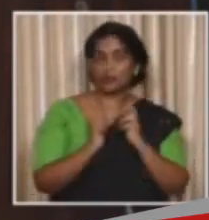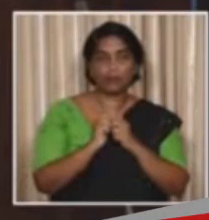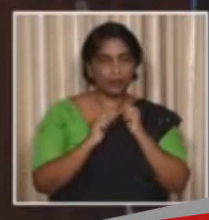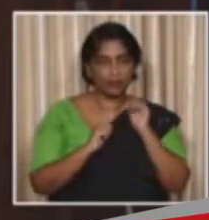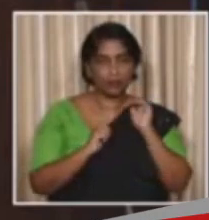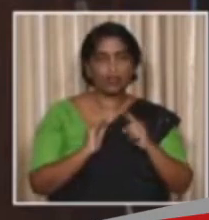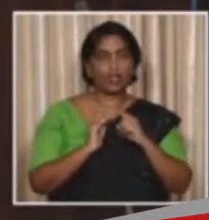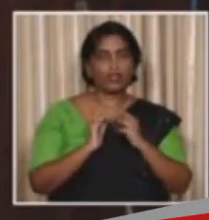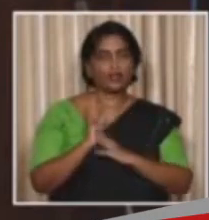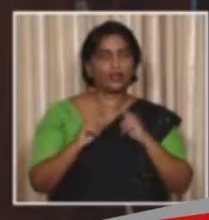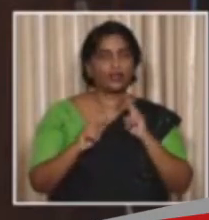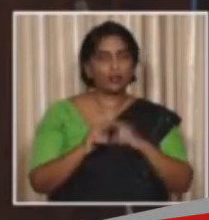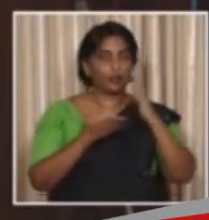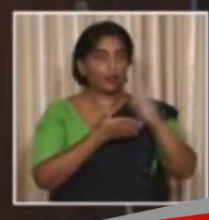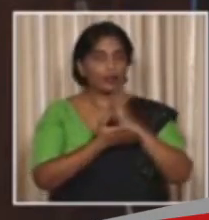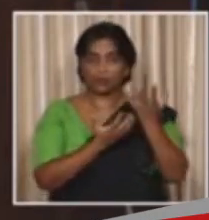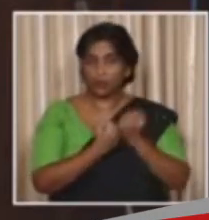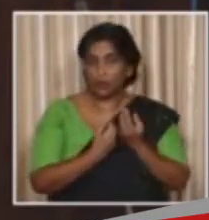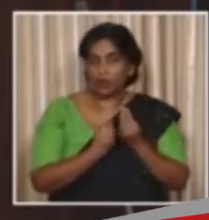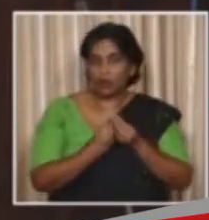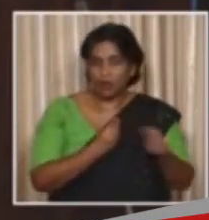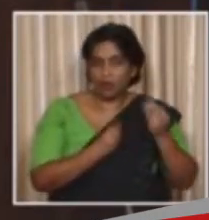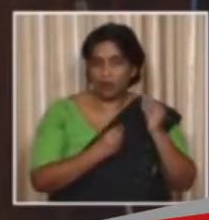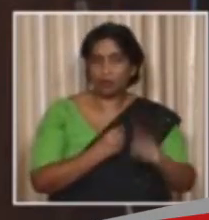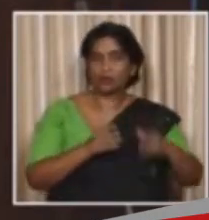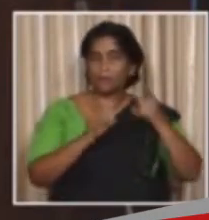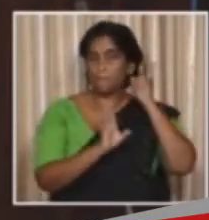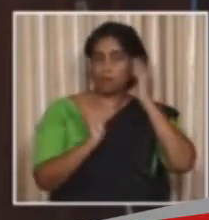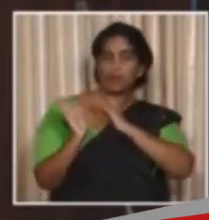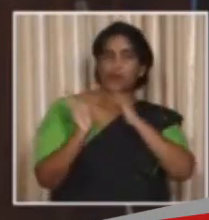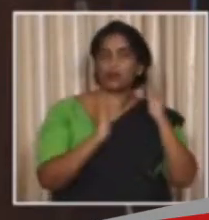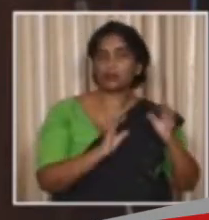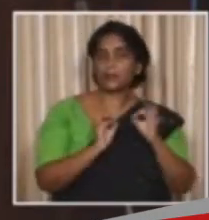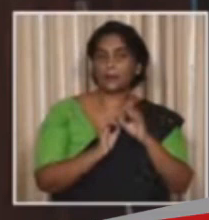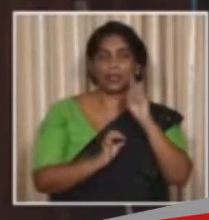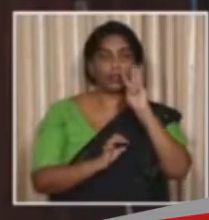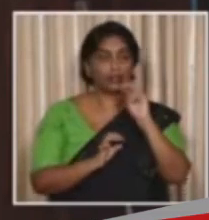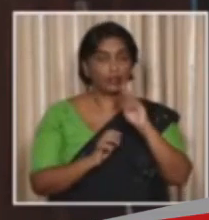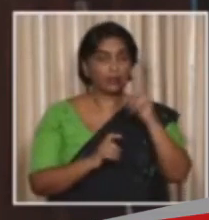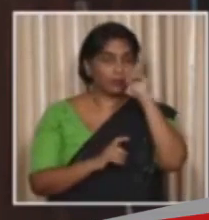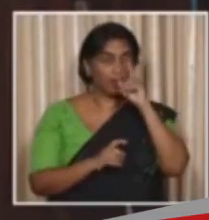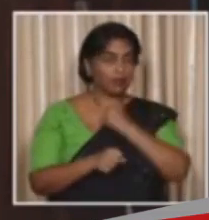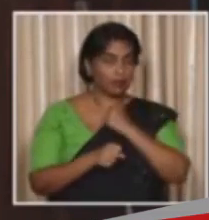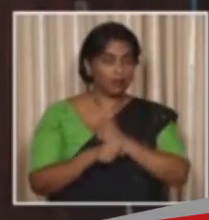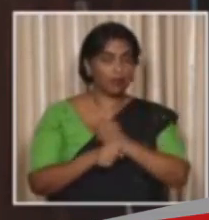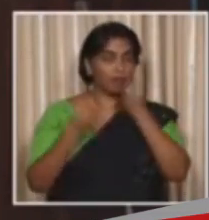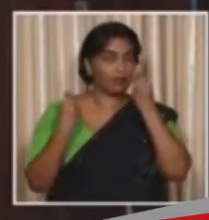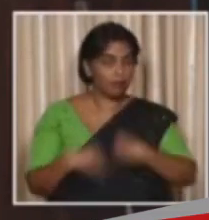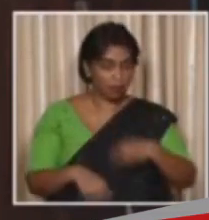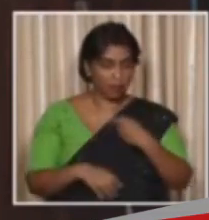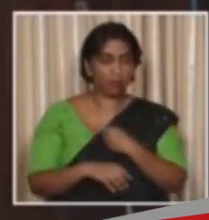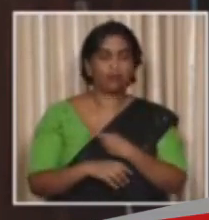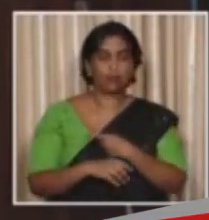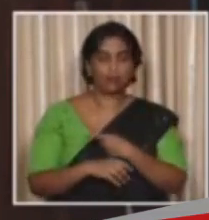මිනිස්සුන්ට ඉතාමත් අමාරු තත්යක තියෙද්දී IMF එකේ සාන ටික ලැබෙන්න ඔන්න මෙන්න තියෙද්දී ඒක පරක්කු කරලා බිලියන 30 ගණනක්